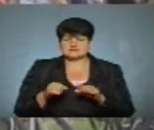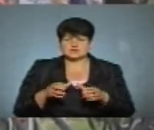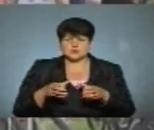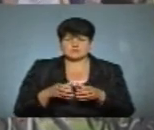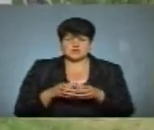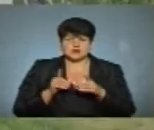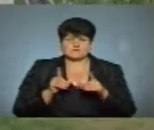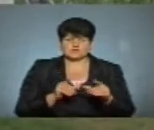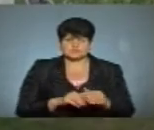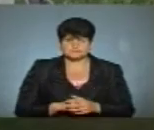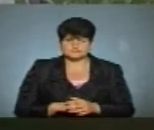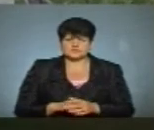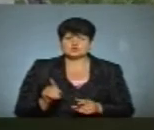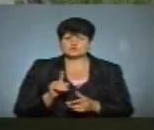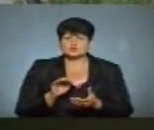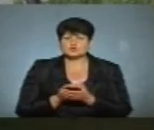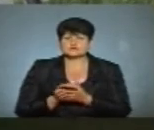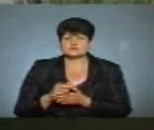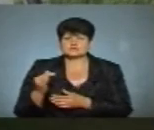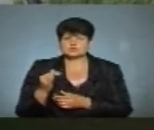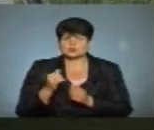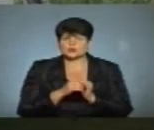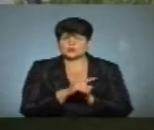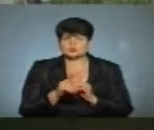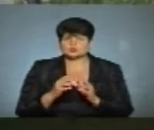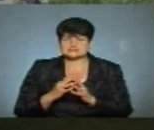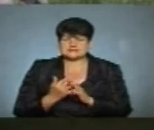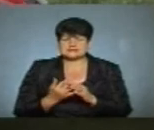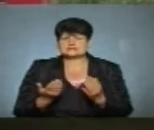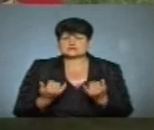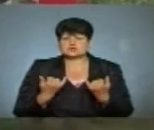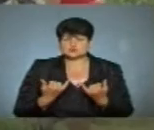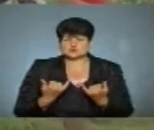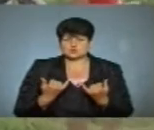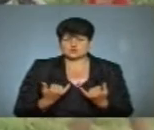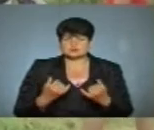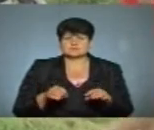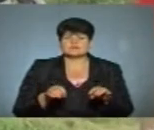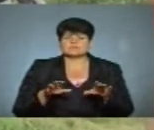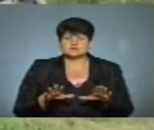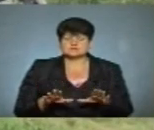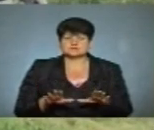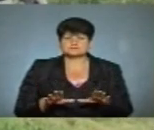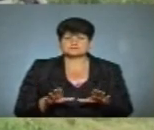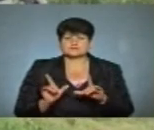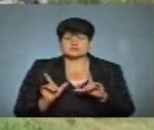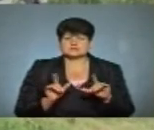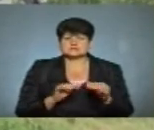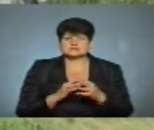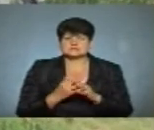проводять. Щоб ознайомитися з історією кожного села і де сьогодні ми вирішили прокласти маршрут до